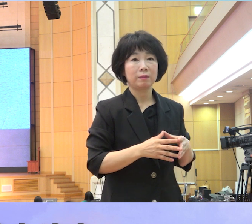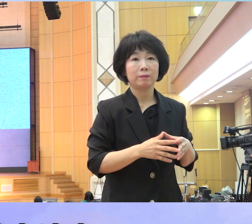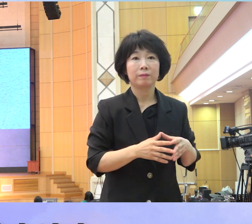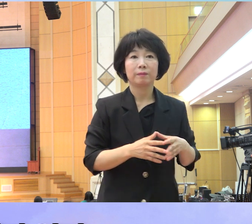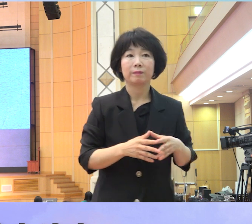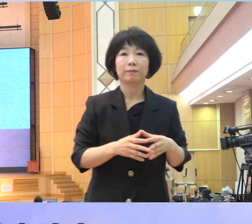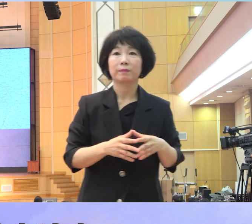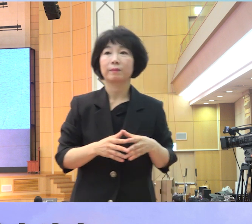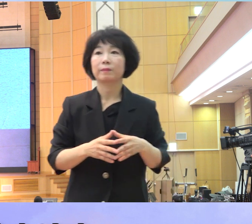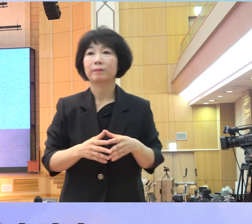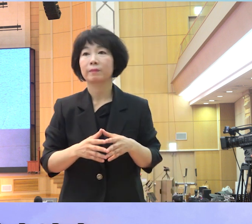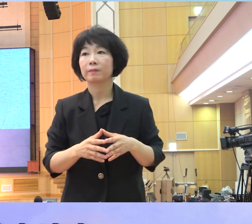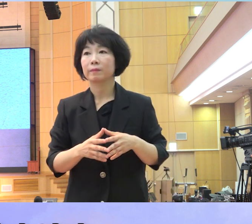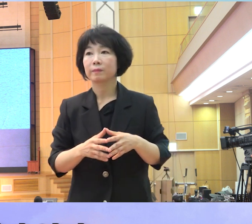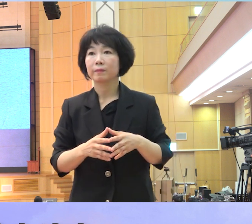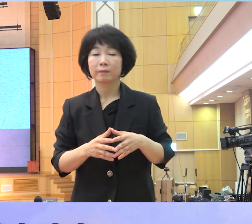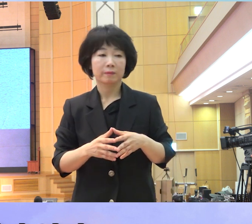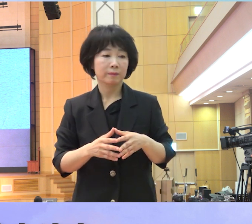읽었지만